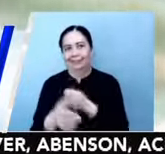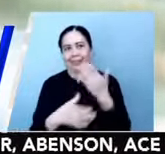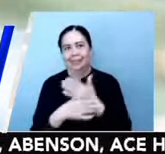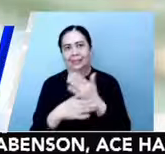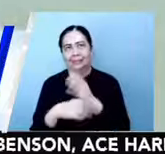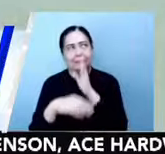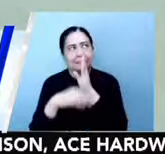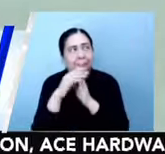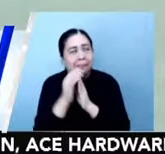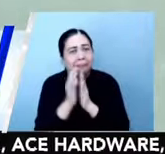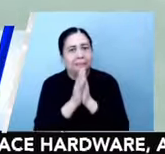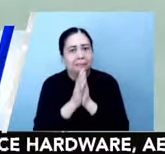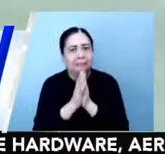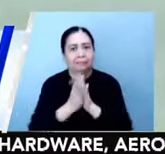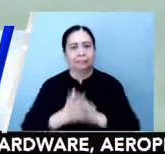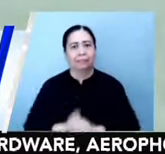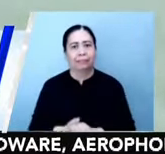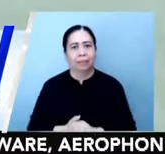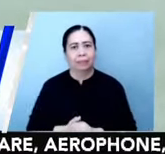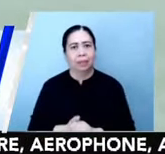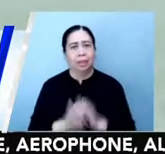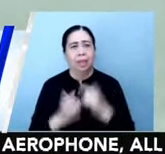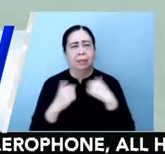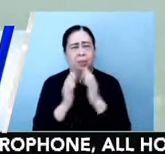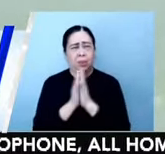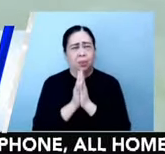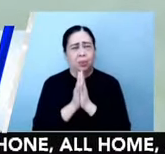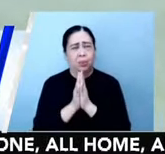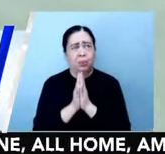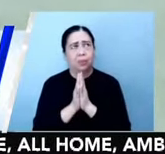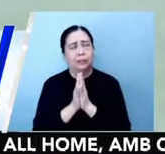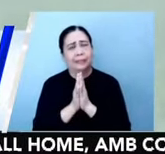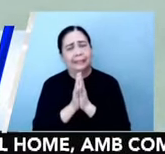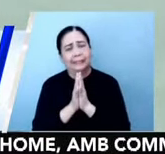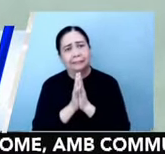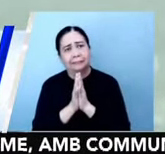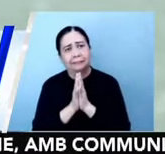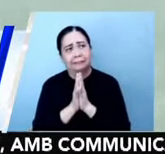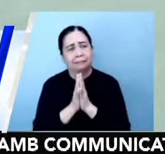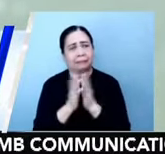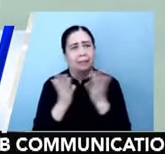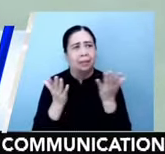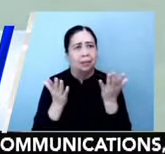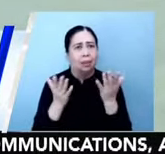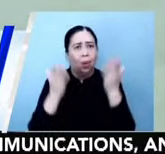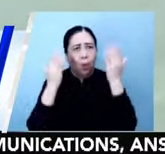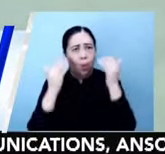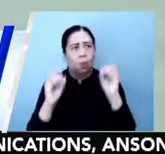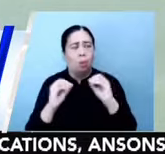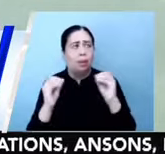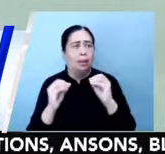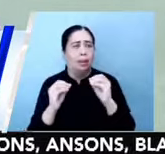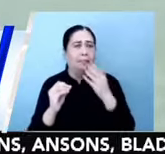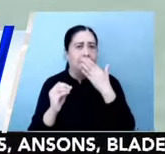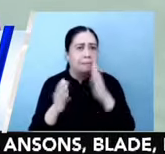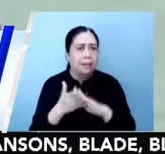hiling. Ang dasal lang namin ay walang mangyaring ano sa amin, makarami ng huli.